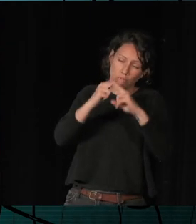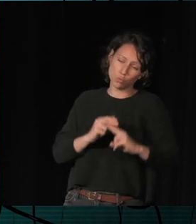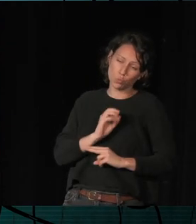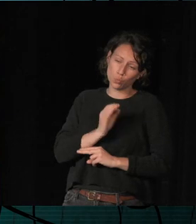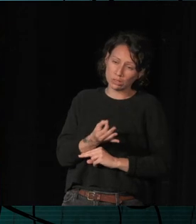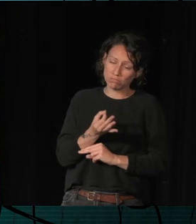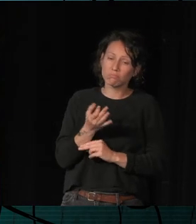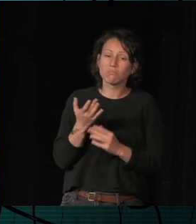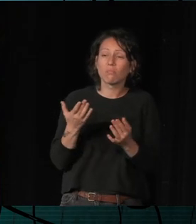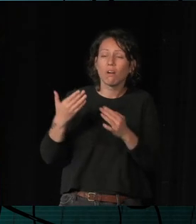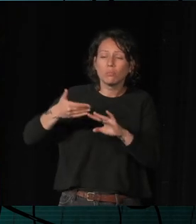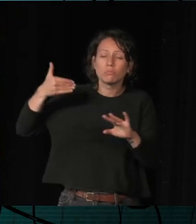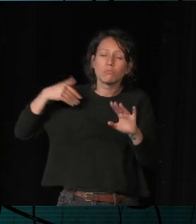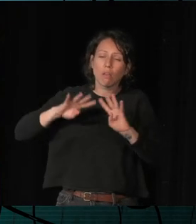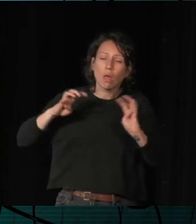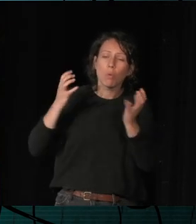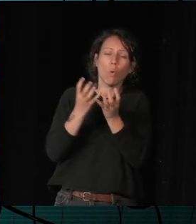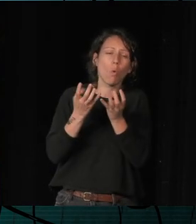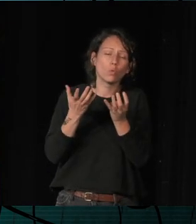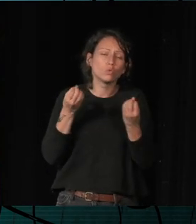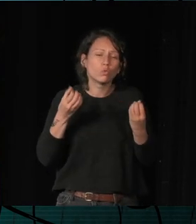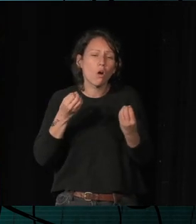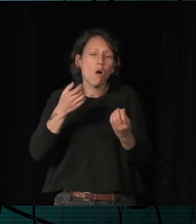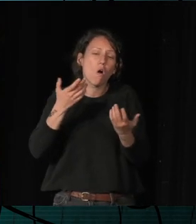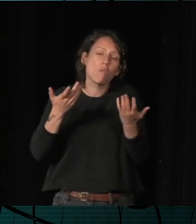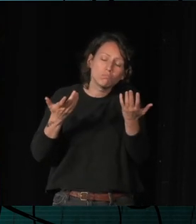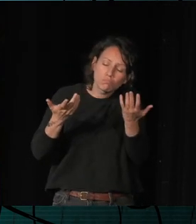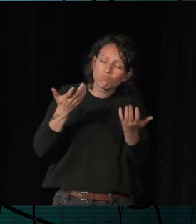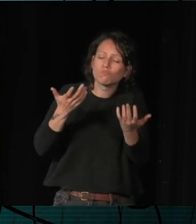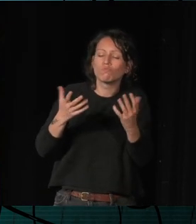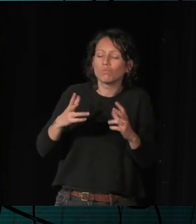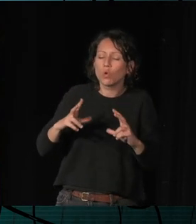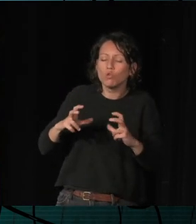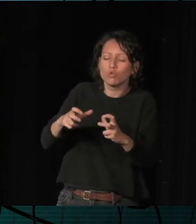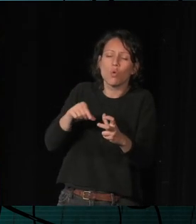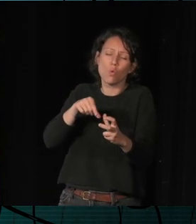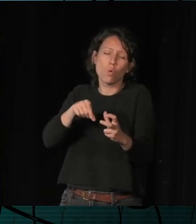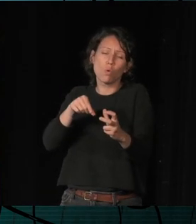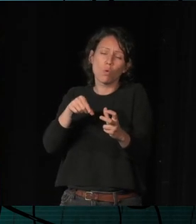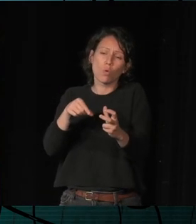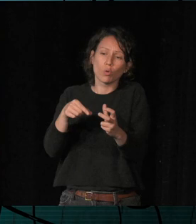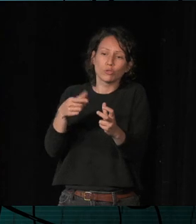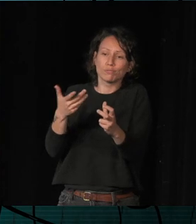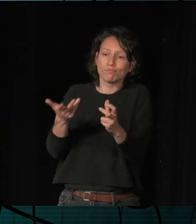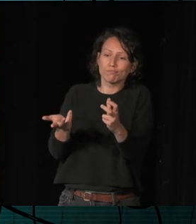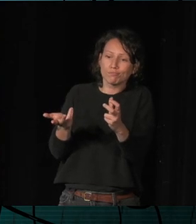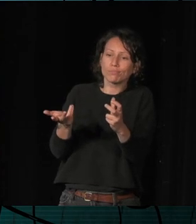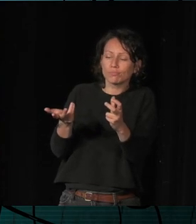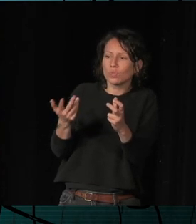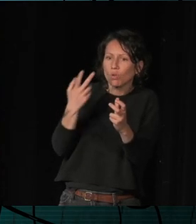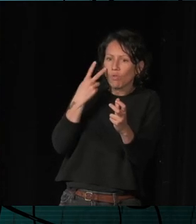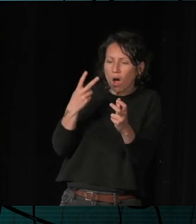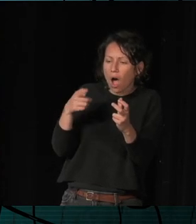Plutôt dans les tables rondes, on a parlé de pas mal de jeux dans lesquels le parti pris nous invite à considérer que les